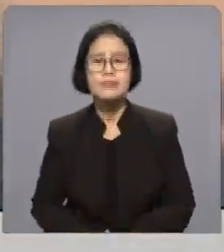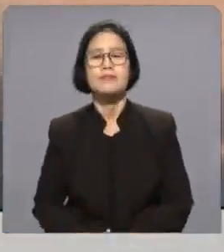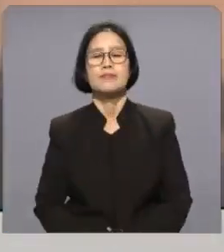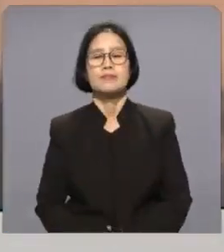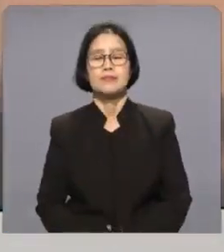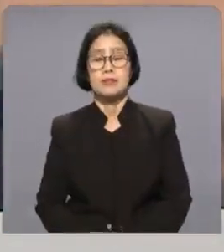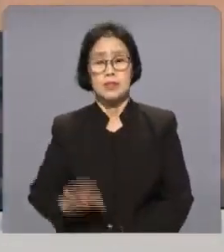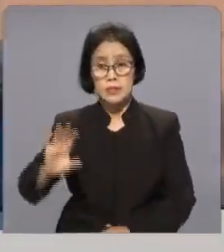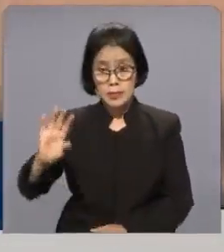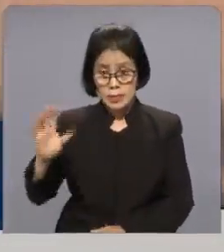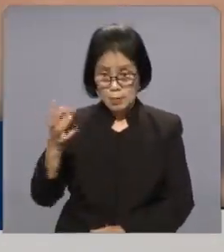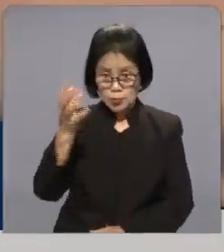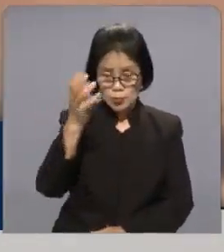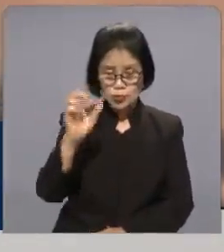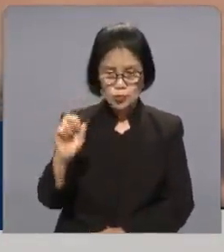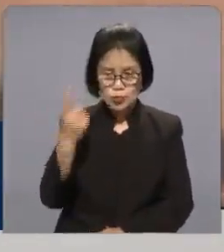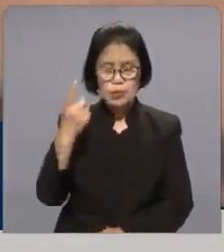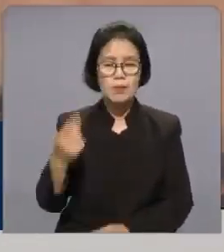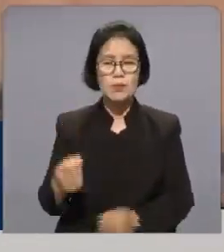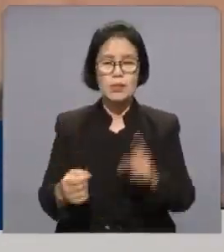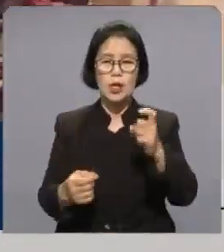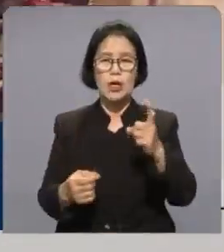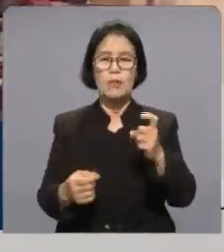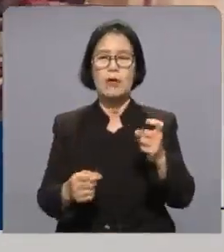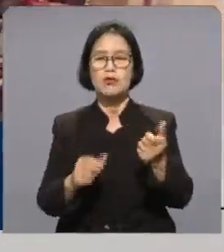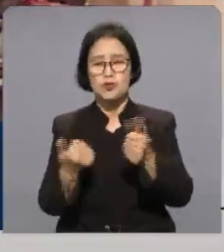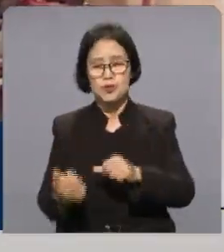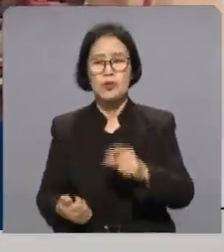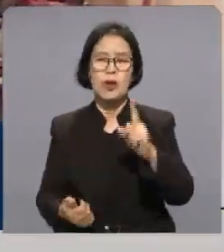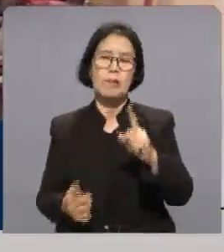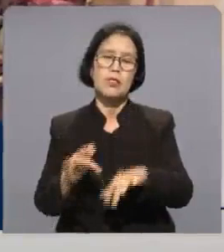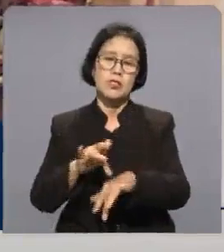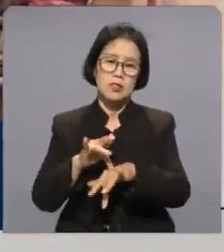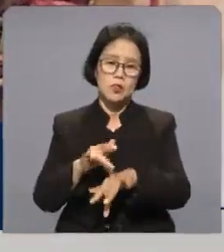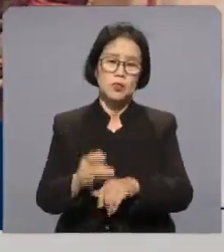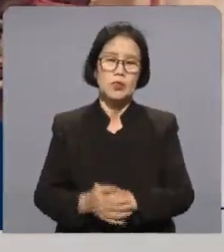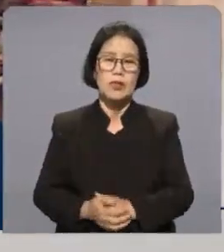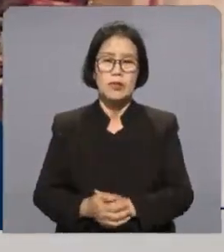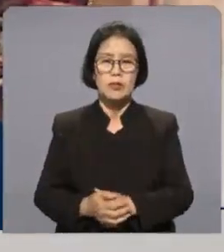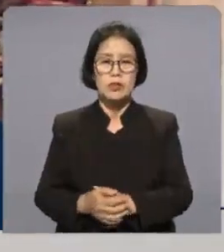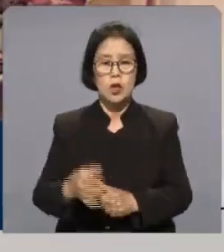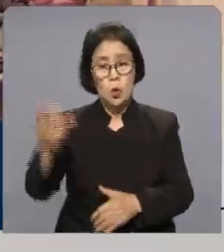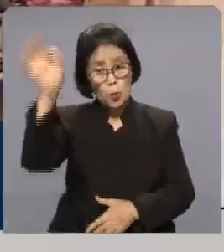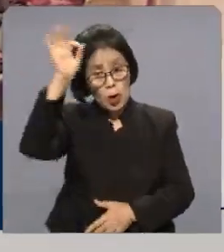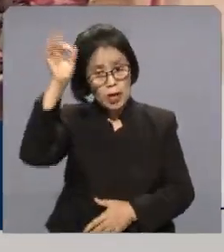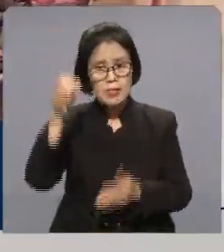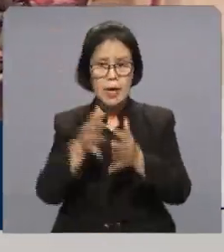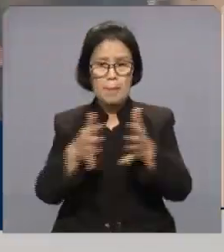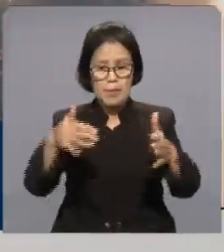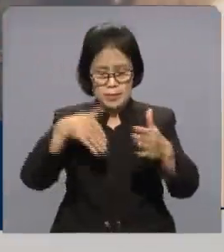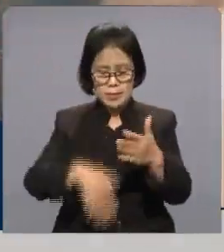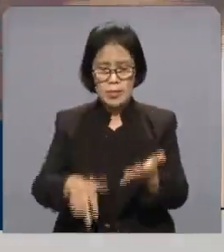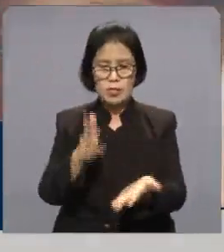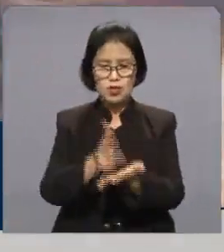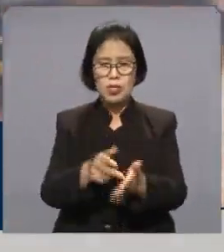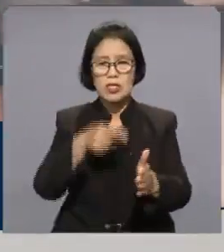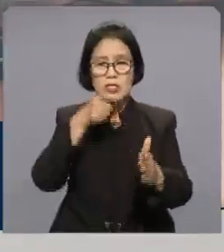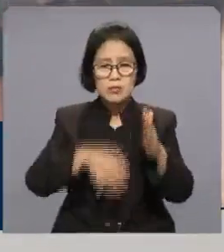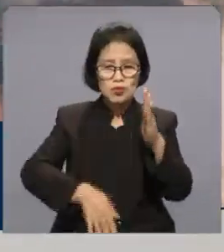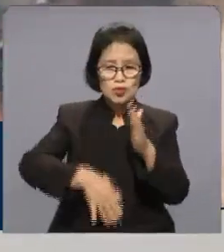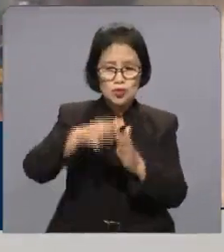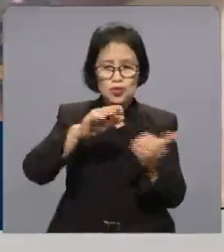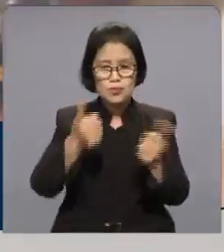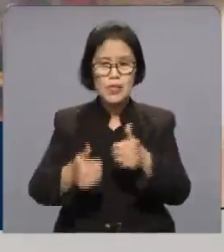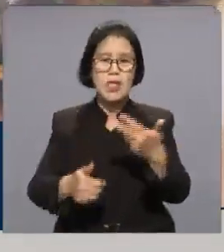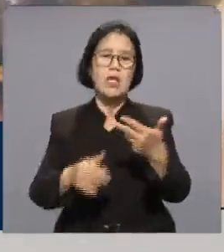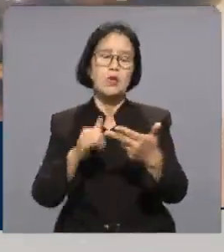제11호 태풍 힌남노로 11명이 숨지고 1명이 실종됐는데 경북 포항에서만 아파트 지하주차장 침수로 숨진 7명을